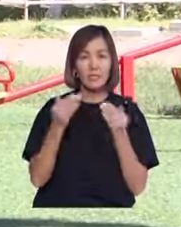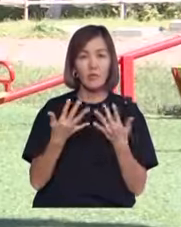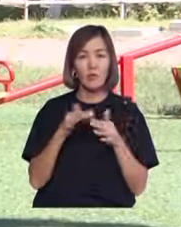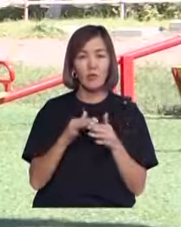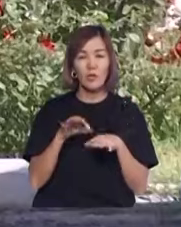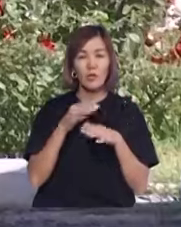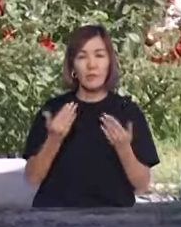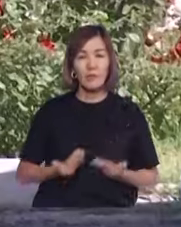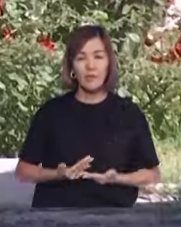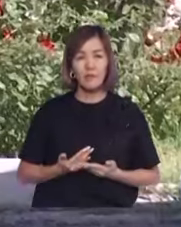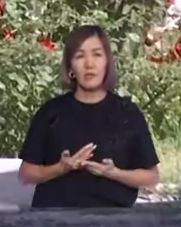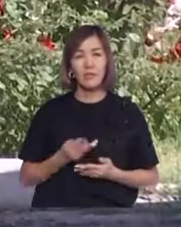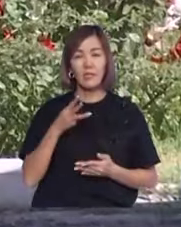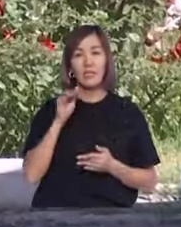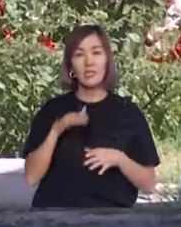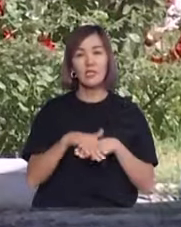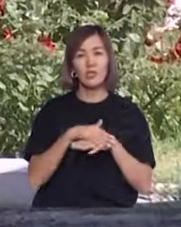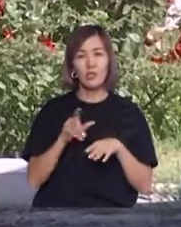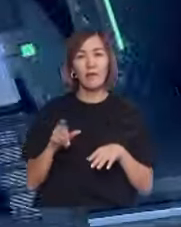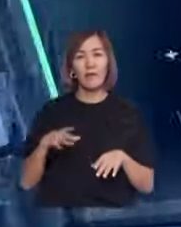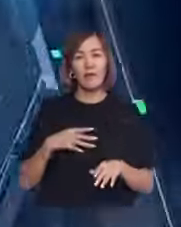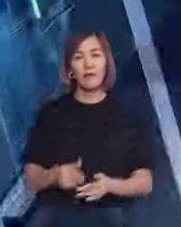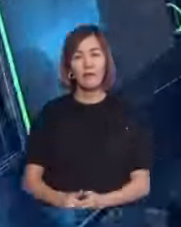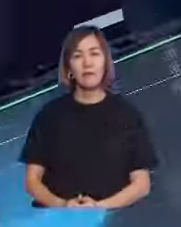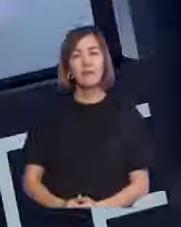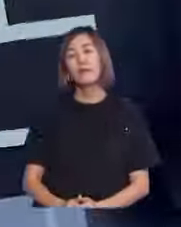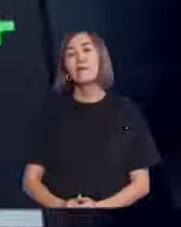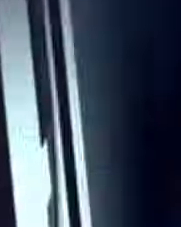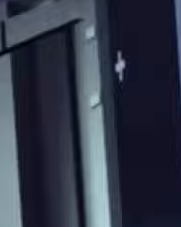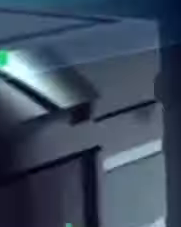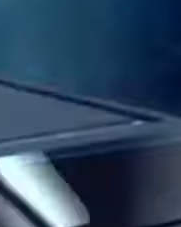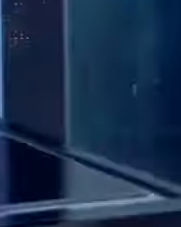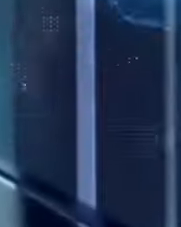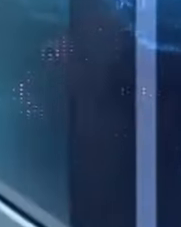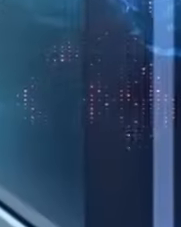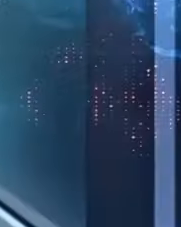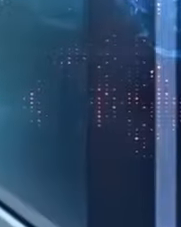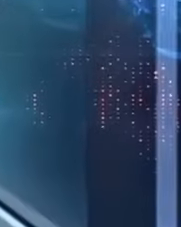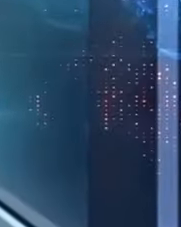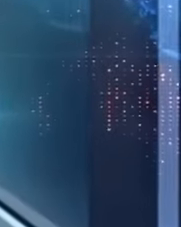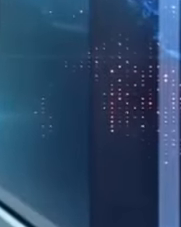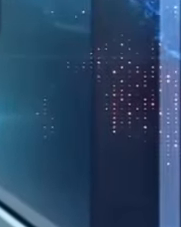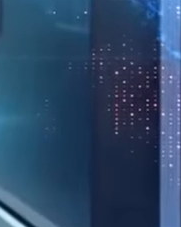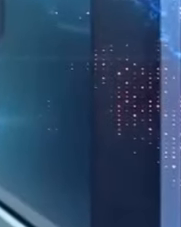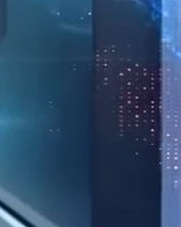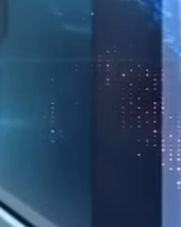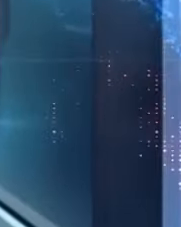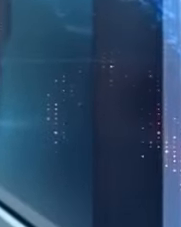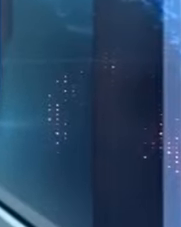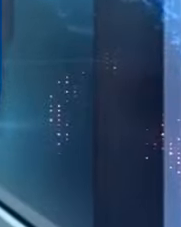Койлы проживает без малого 3000 человек. Надежда Белова, Женя Сабдрешев, телерадиокомпания ЖТСУ.